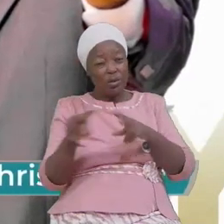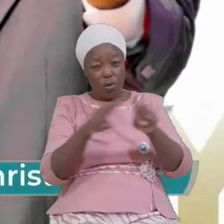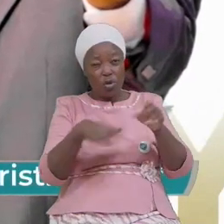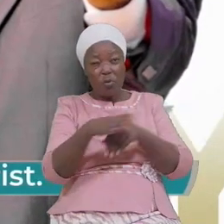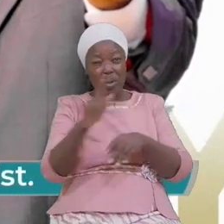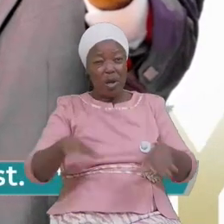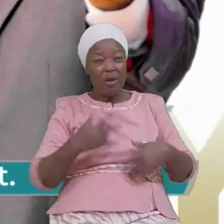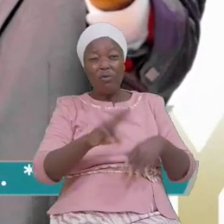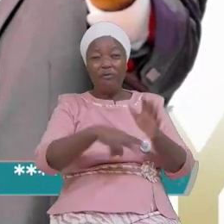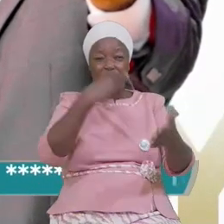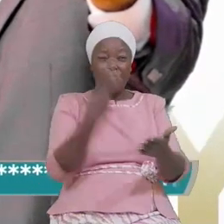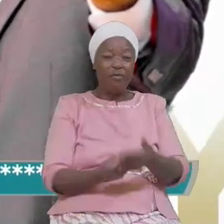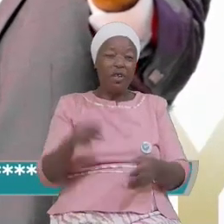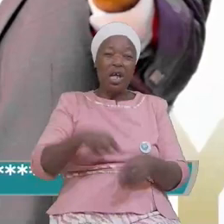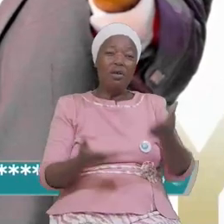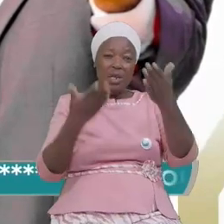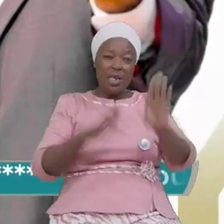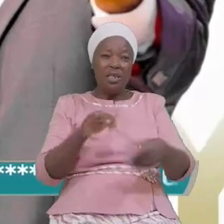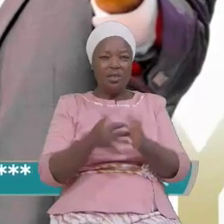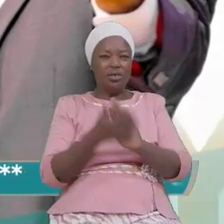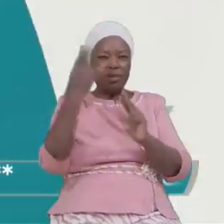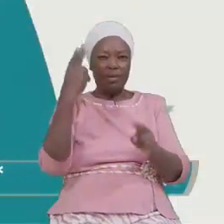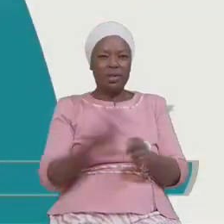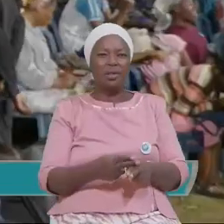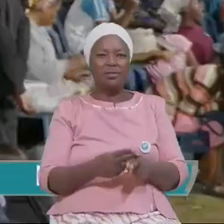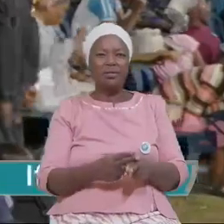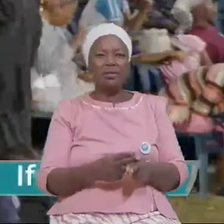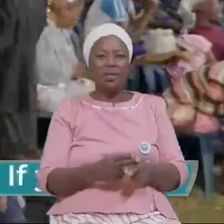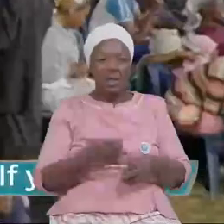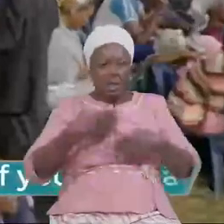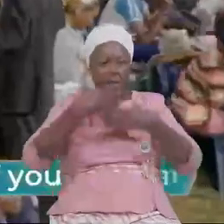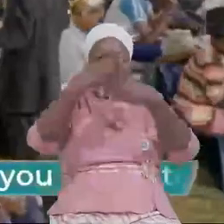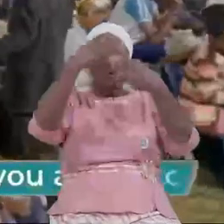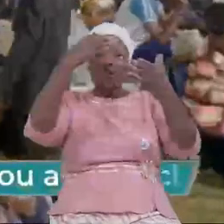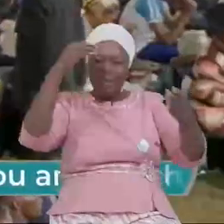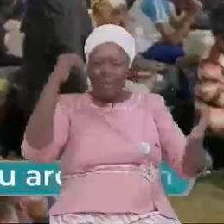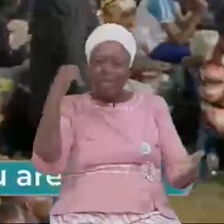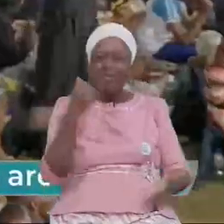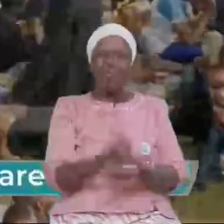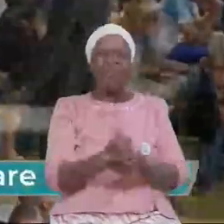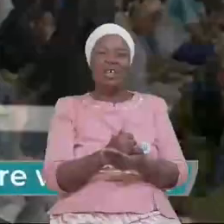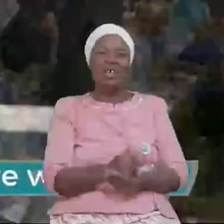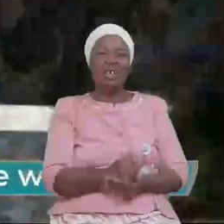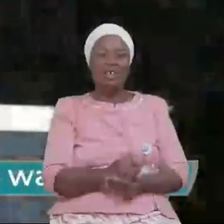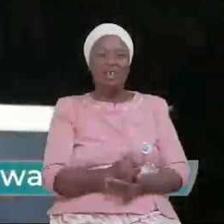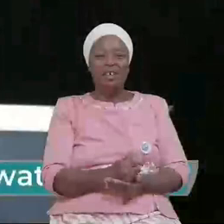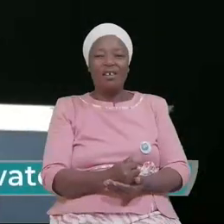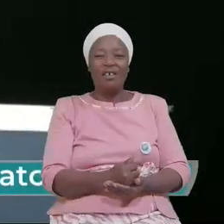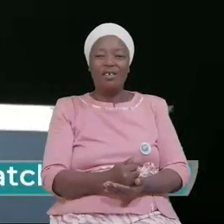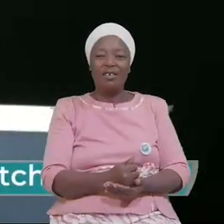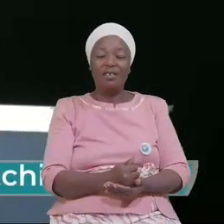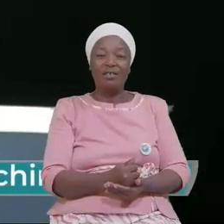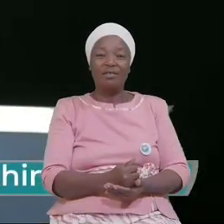tomber. Raide-moi au nom de Jésus-Christ. Donne-moi un bon amen. Nous attendons les